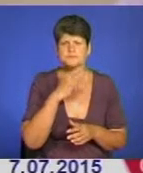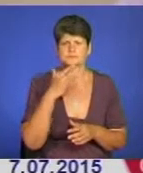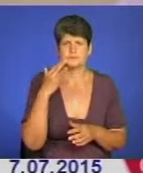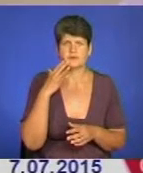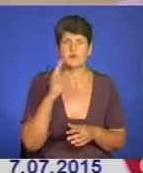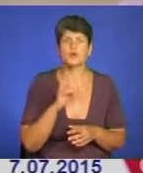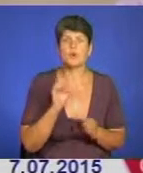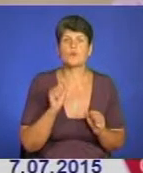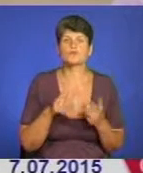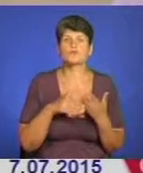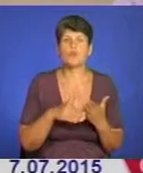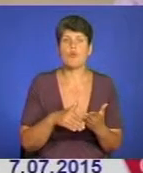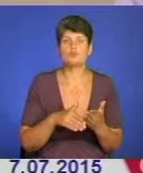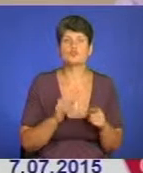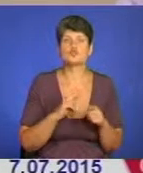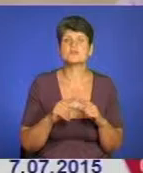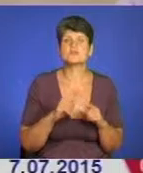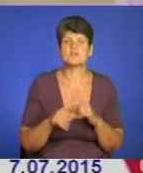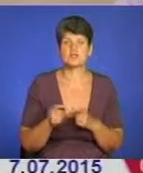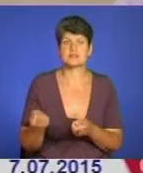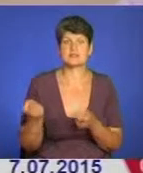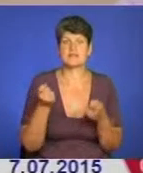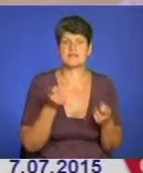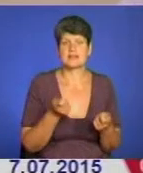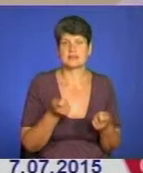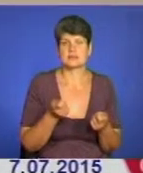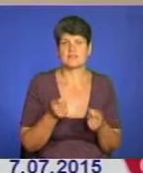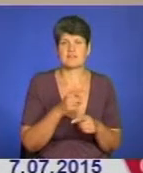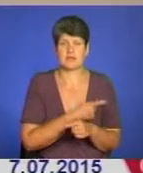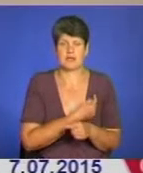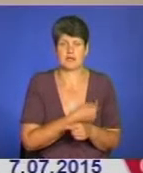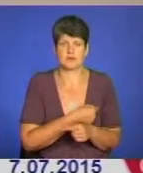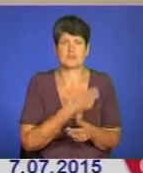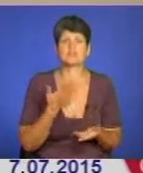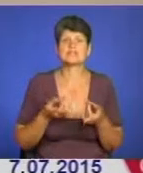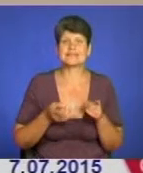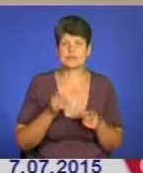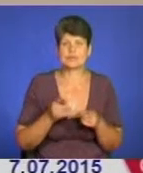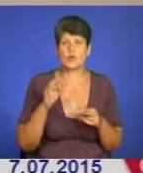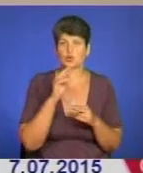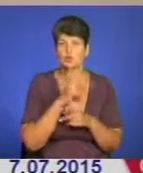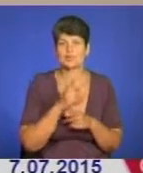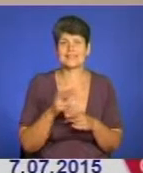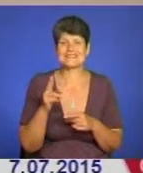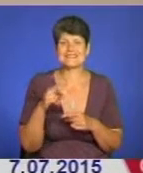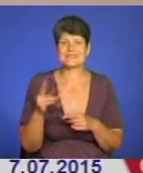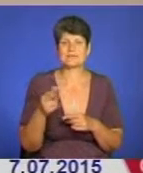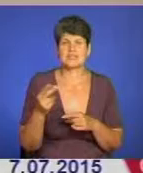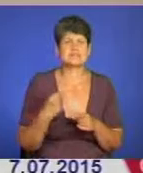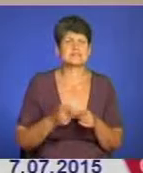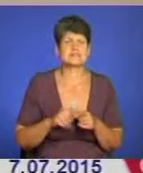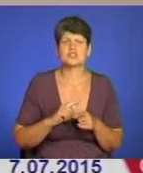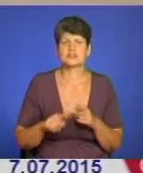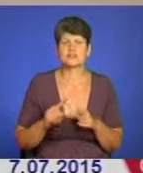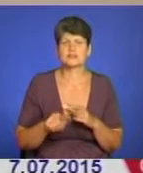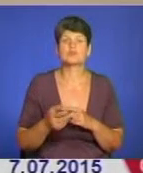Хто вам може допомогти, щоб якомога швидше доставили вас до стаціонару? Якщо це дійсно отруєна змія, симптоми отруєння розвиваються доволі швидко.